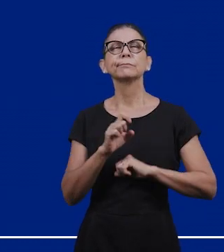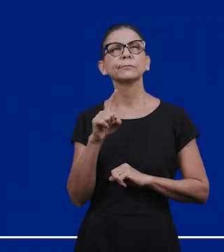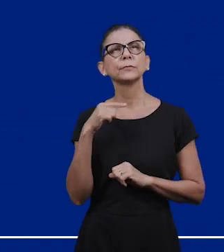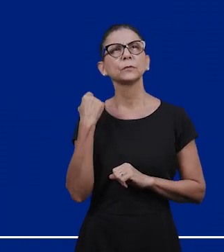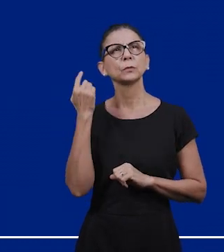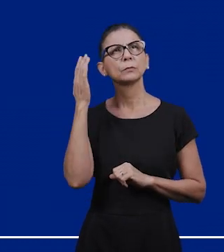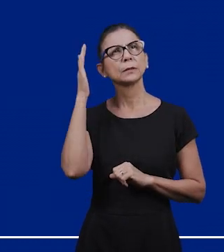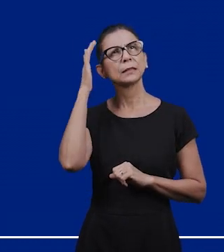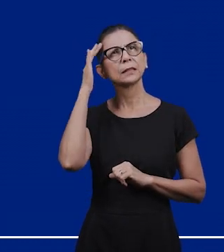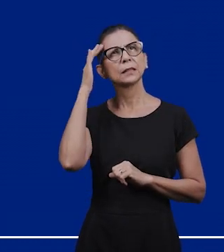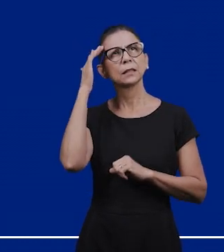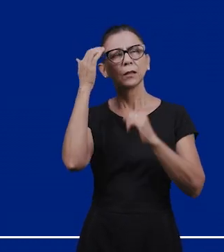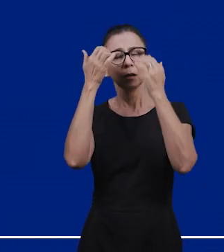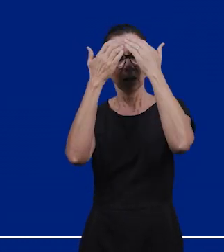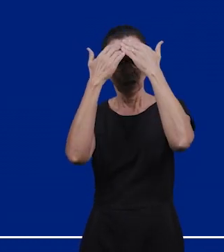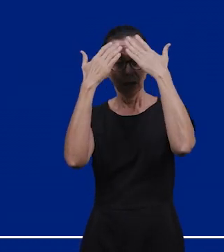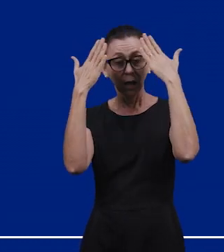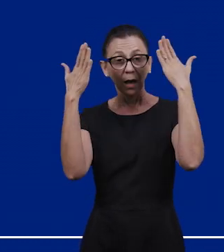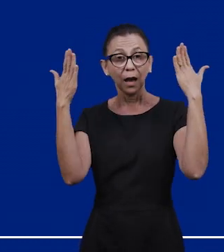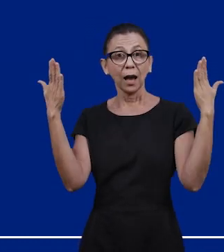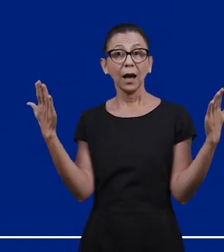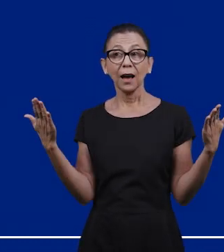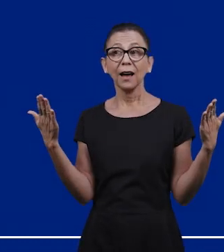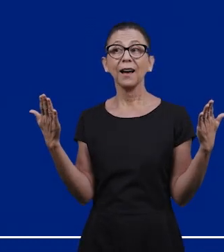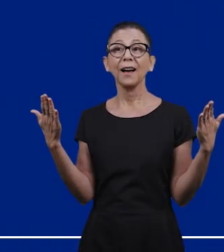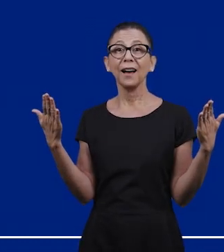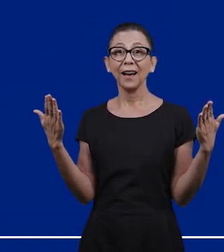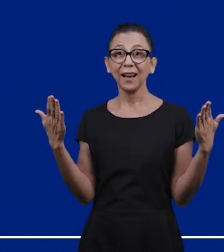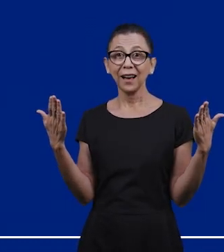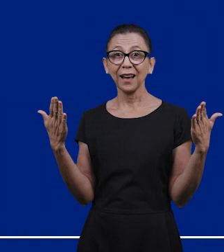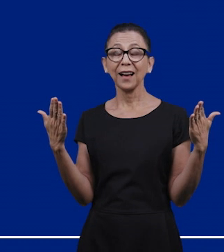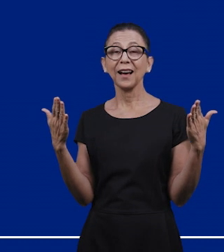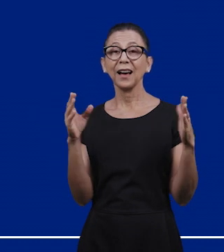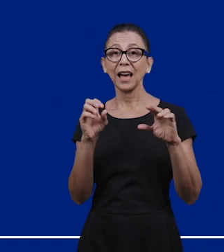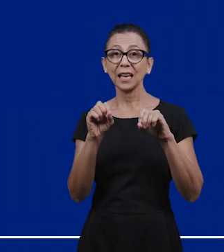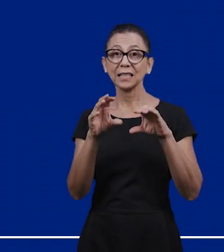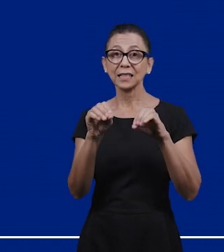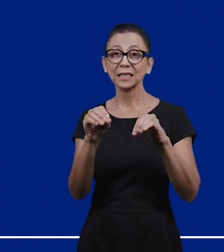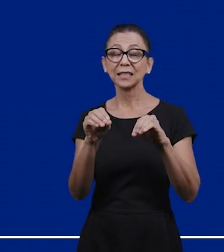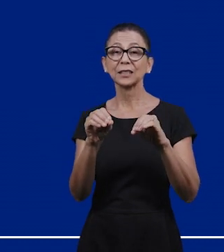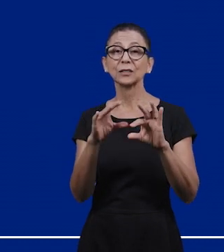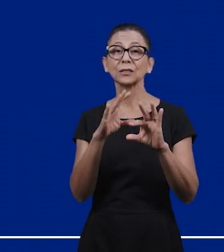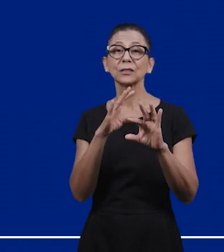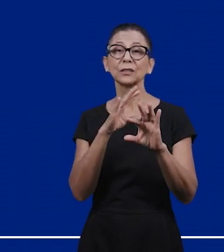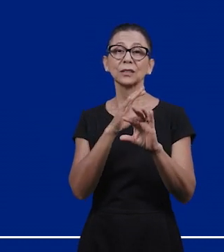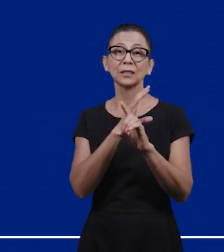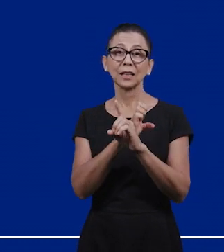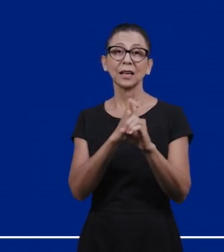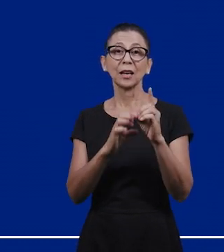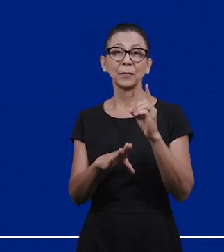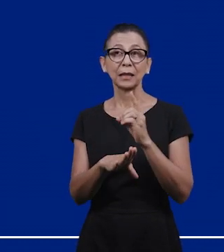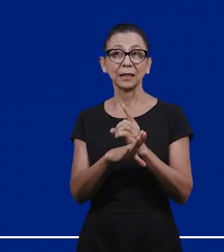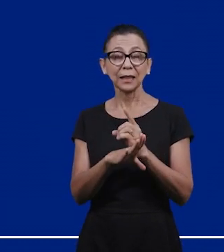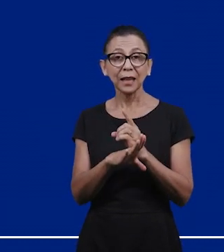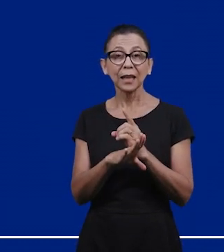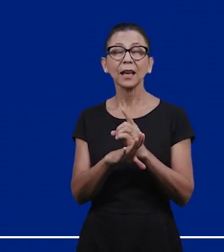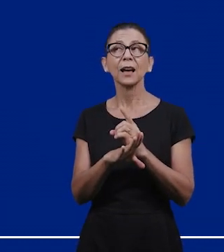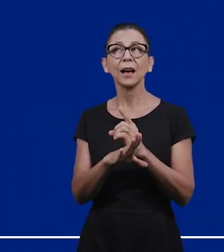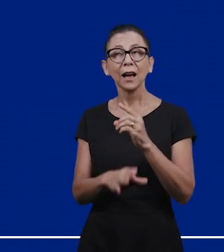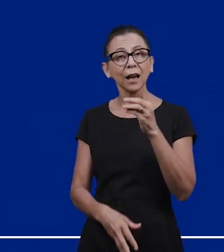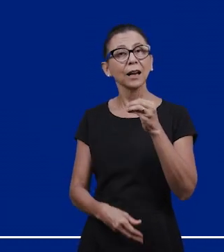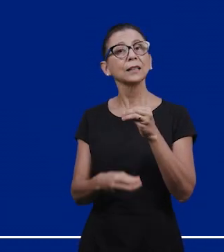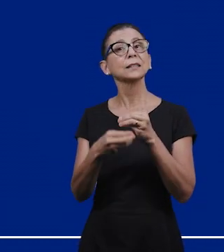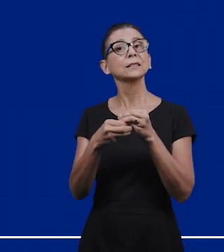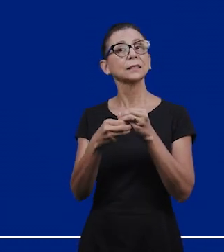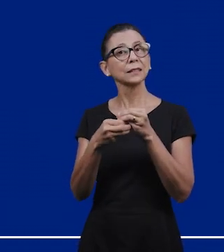éternel nous donne la compréhension élargie comme un complément des études qui nous sont transmises à travers les enseignements de